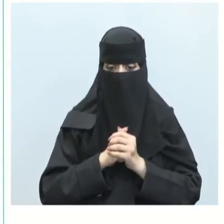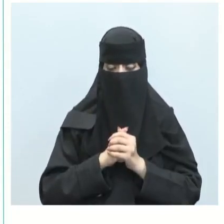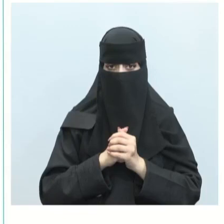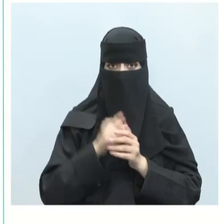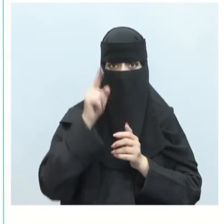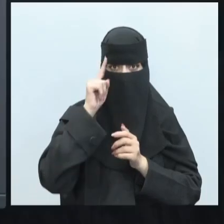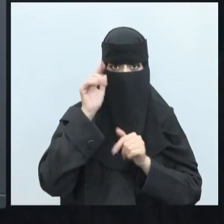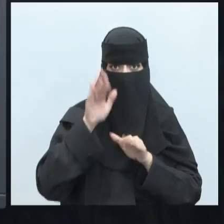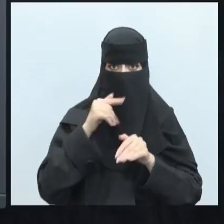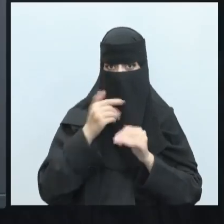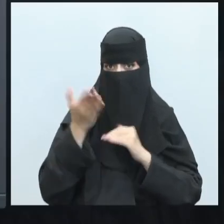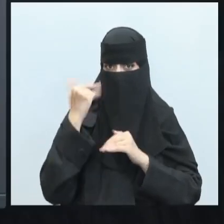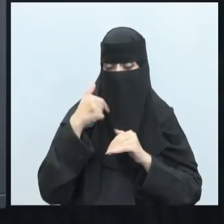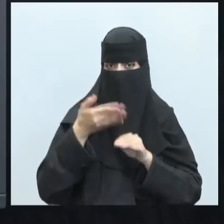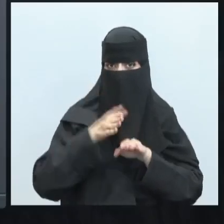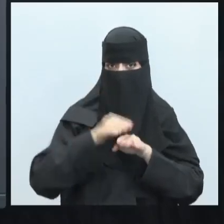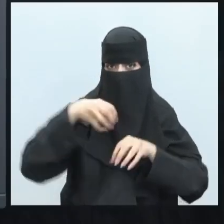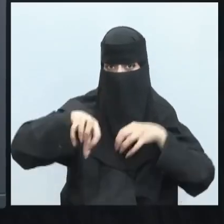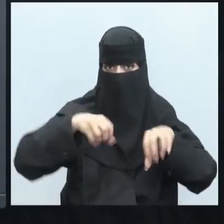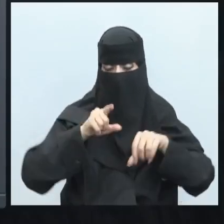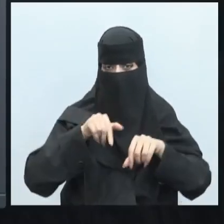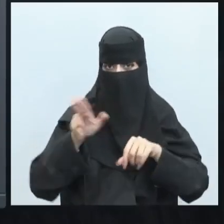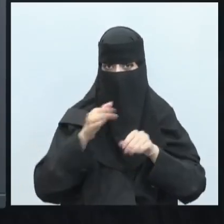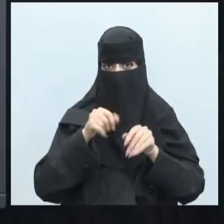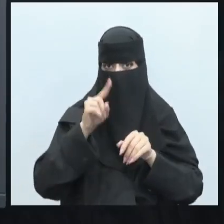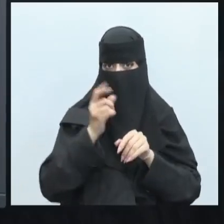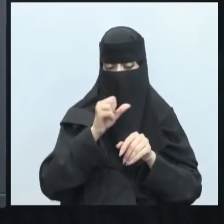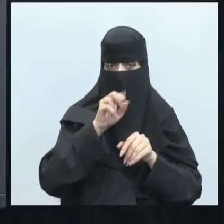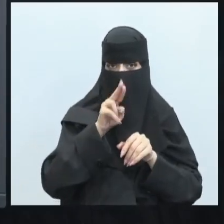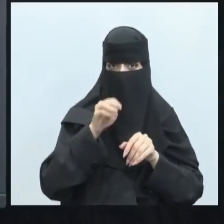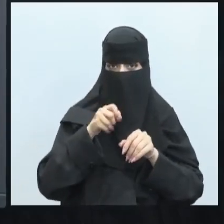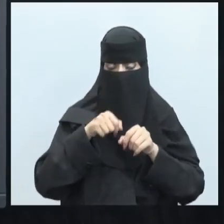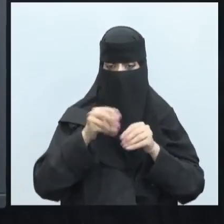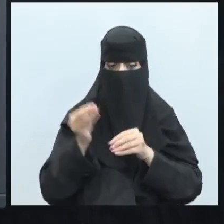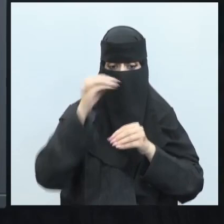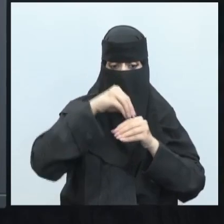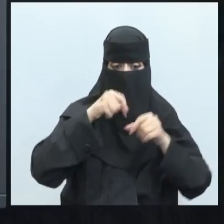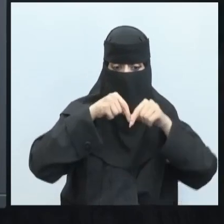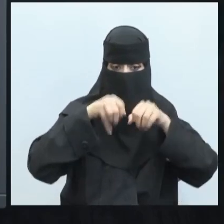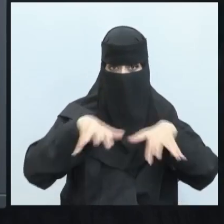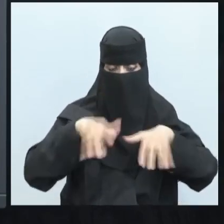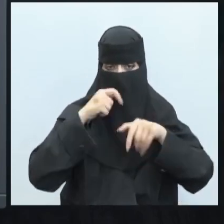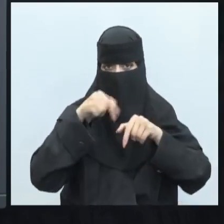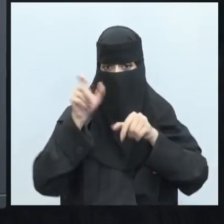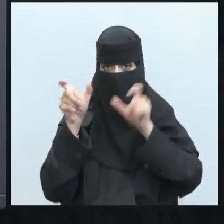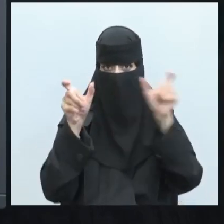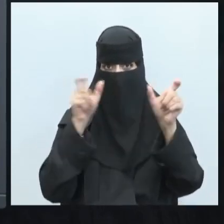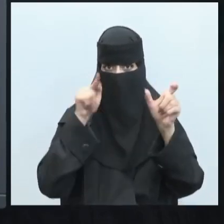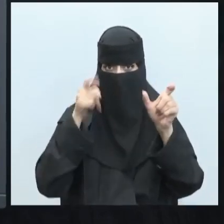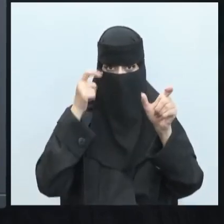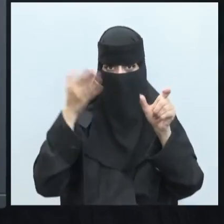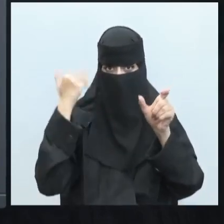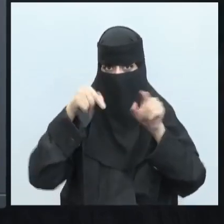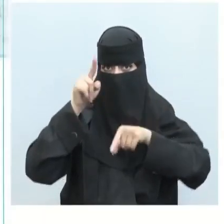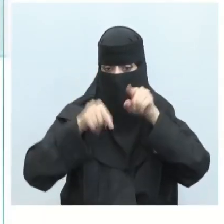تعرفنا في الدروس السابقه على نوعين من انواع بروتوكول نقل النص التشعبي اتش تي تي بي واتش تي تي بي اس